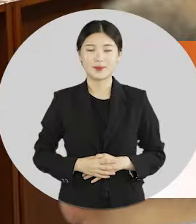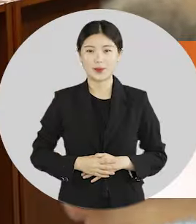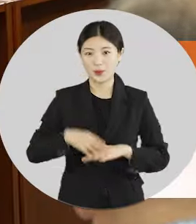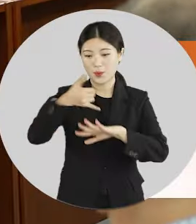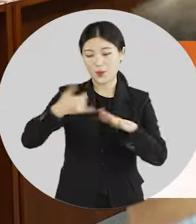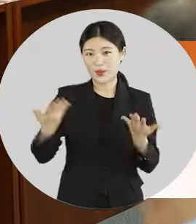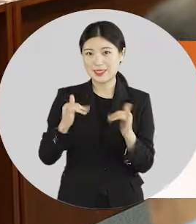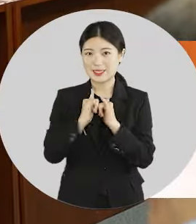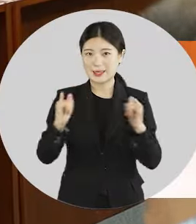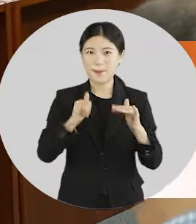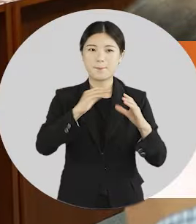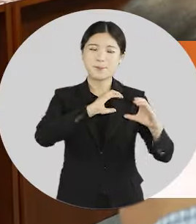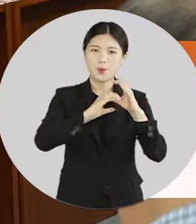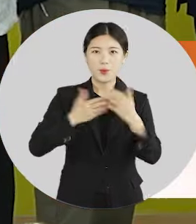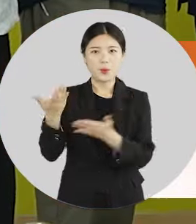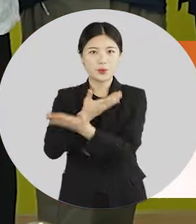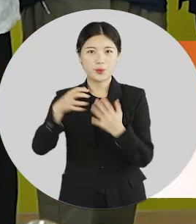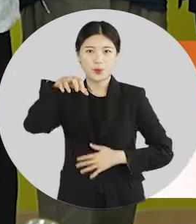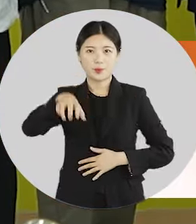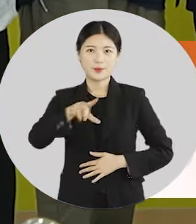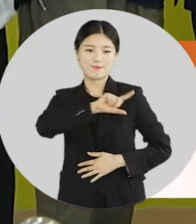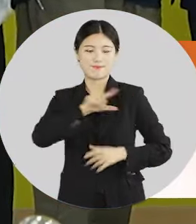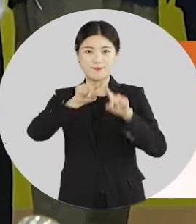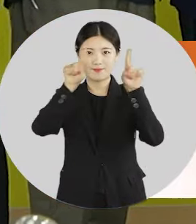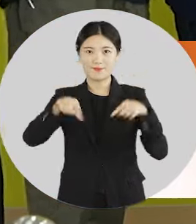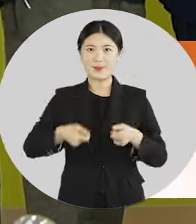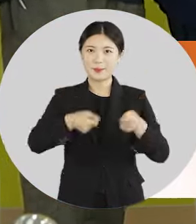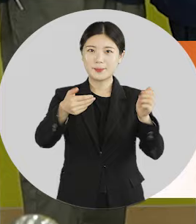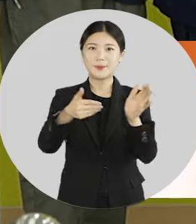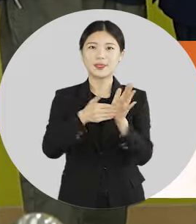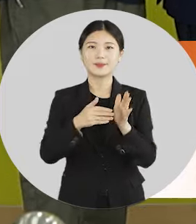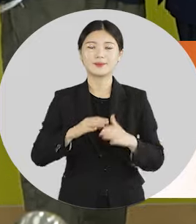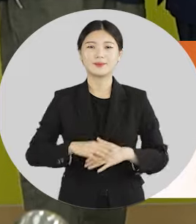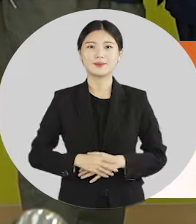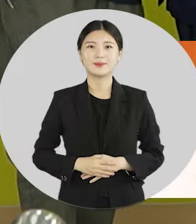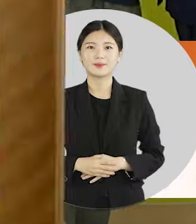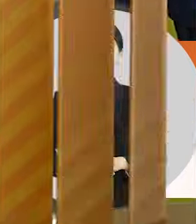농업인 소통 공유 공간 현판식이 진행됐습니다.